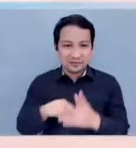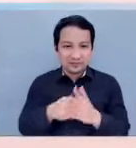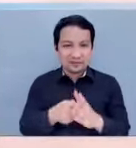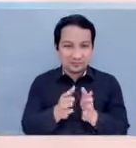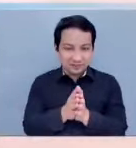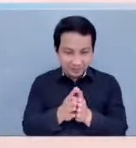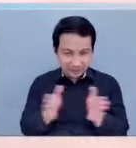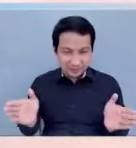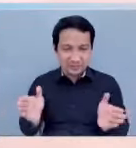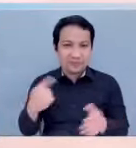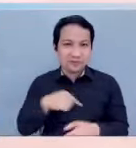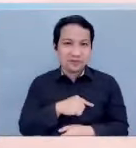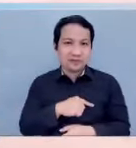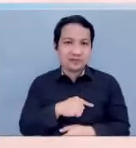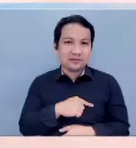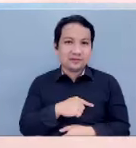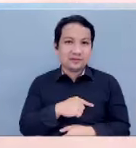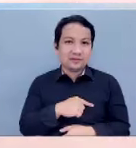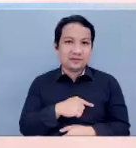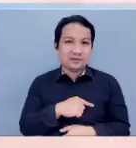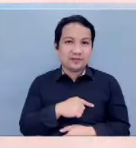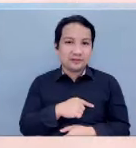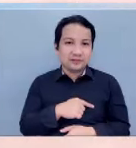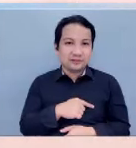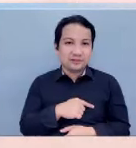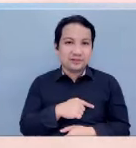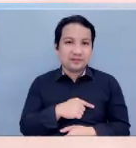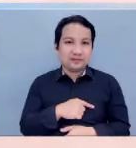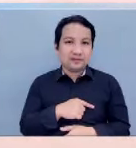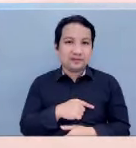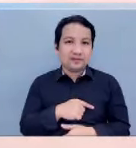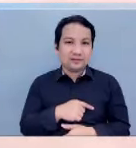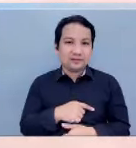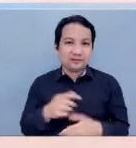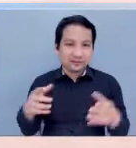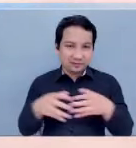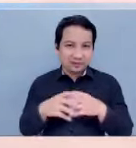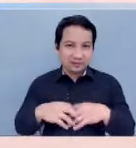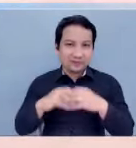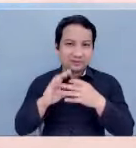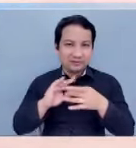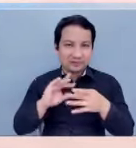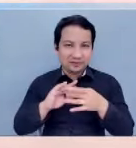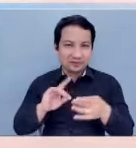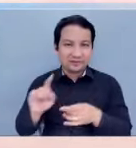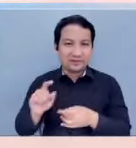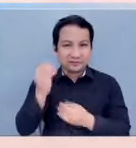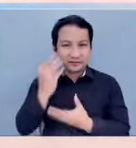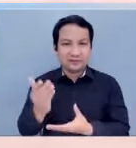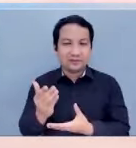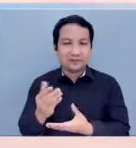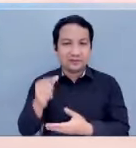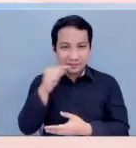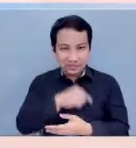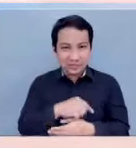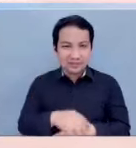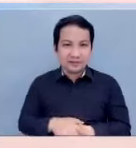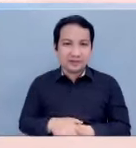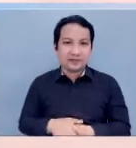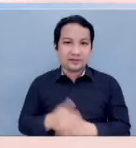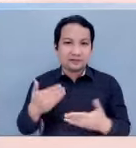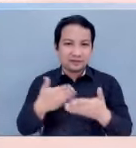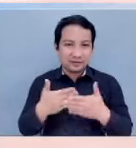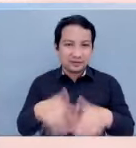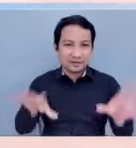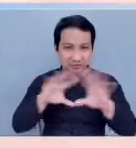Simula pa lang sinamahan nyo kami na kaming buuin ang mga kwento na tila puro kasinungalingan. Sa nalalapit na